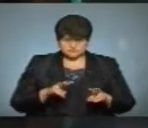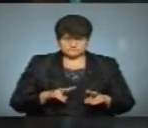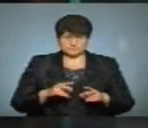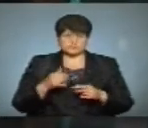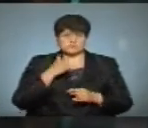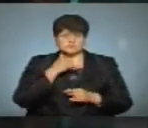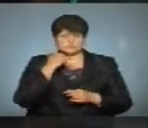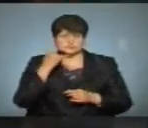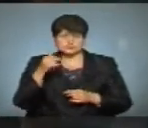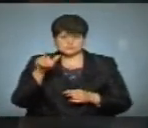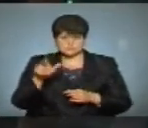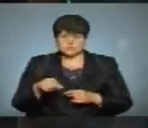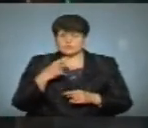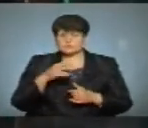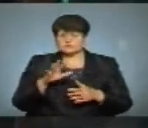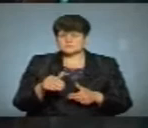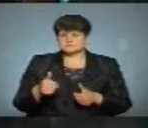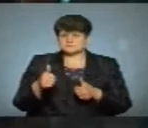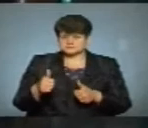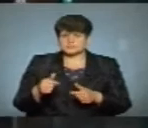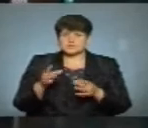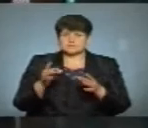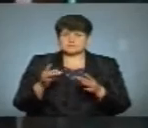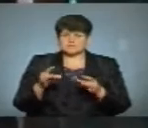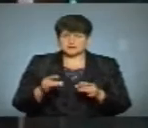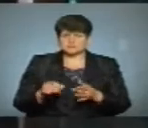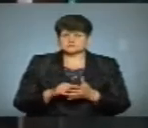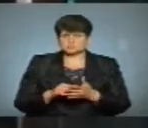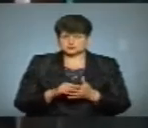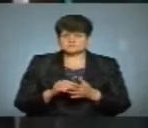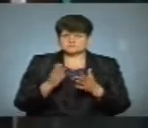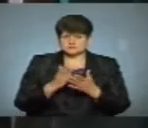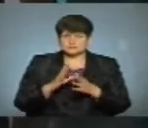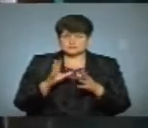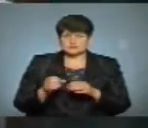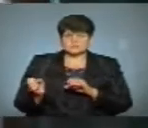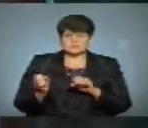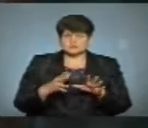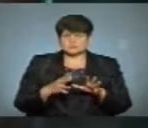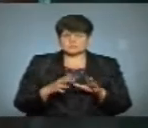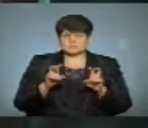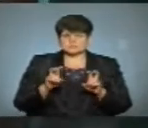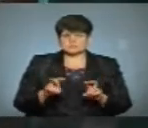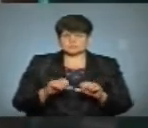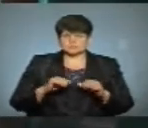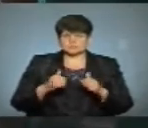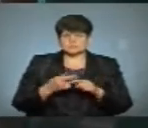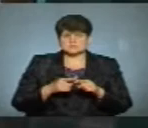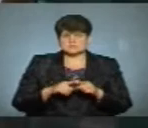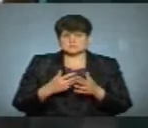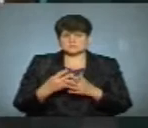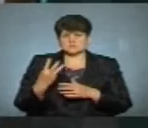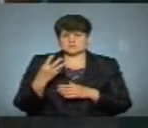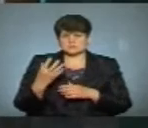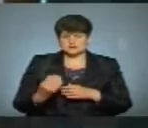телефонує до роботодавця, каже, що все гаразд, пакет документів збирається і передається в обласний апарат на засідання комісії. Це дається десь 3 дні для